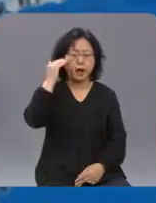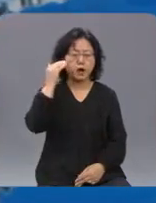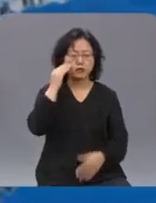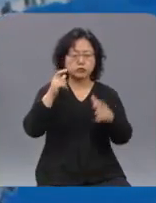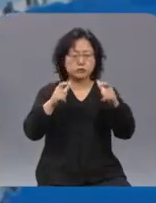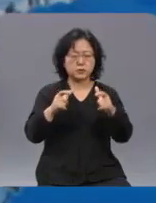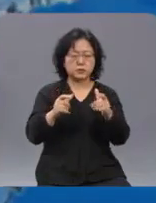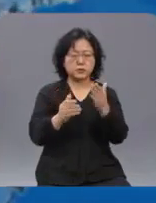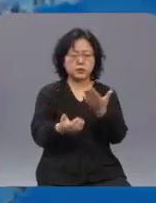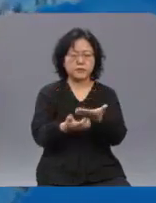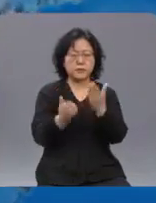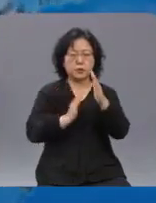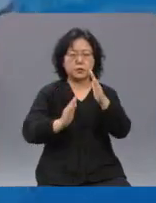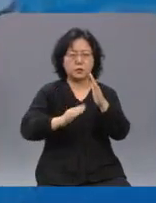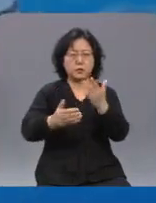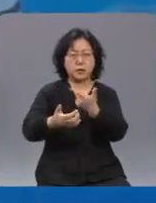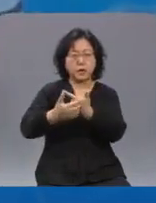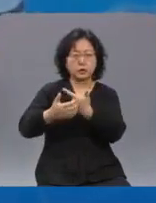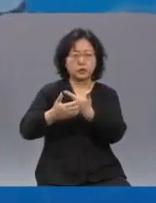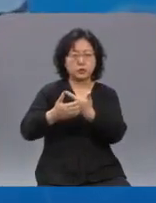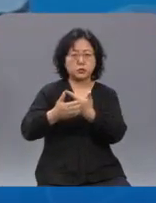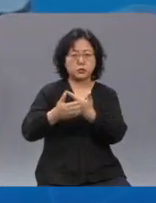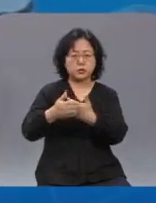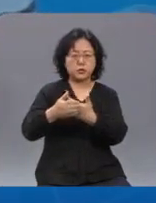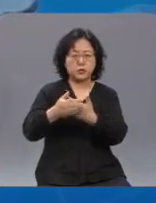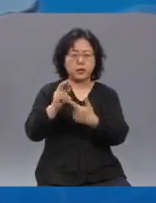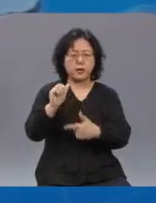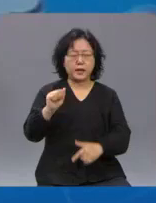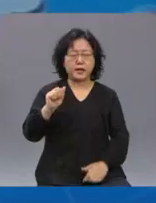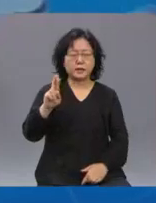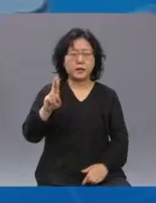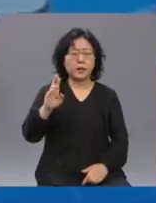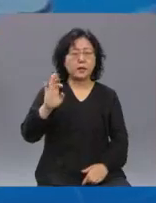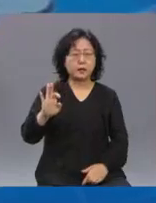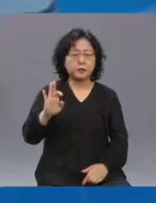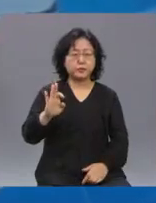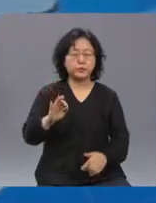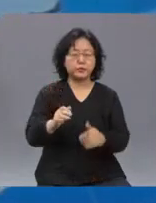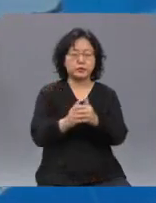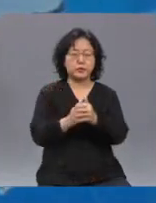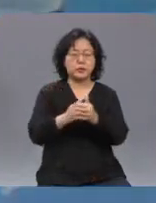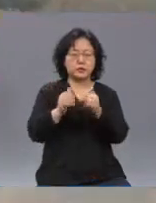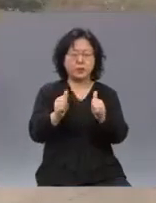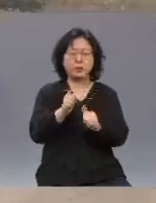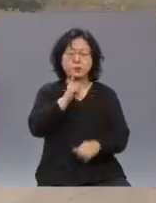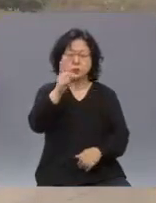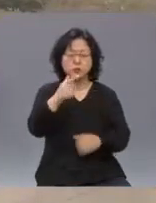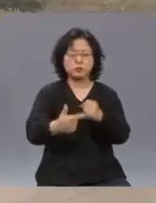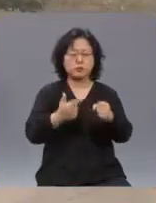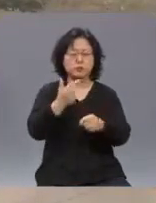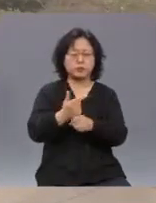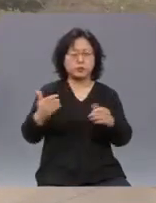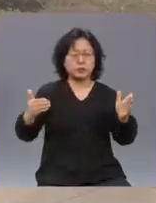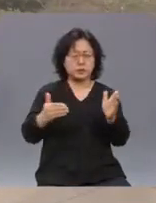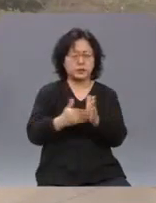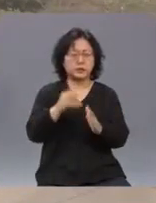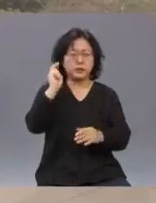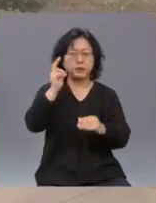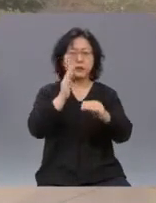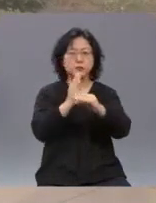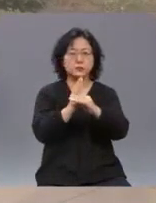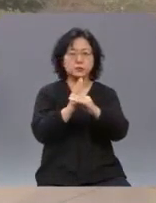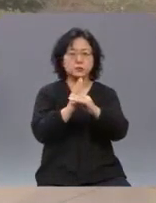한국 지역난방공사가 나주시를 상대로 제기한 고영폐기물 srf 열병합발전소 소송을 6년 만에 마무리할